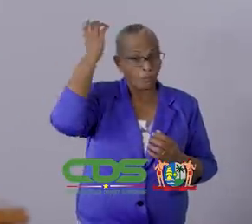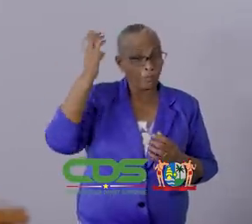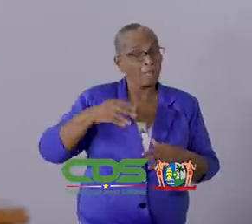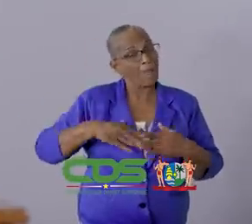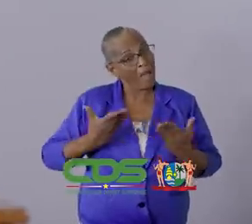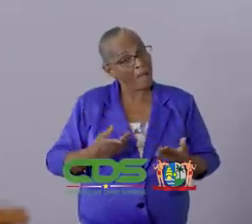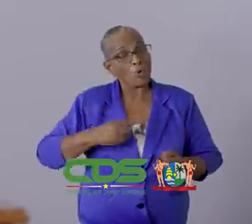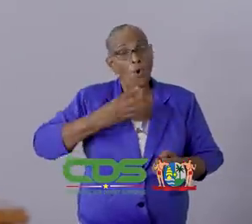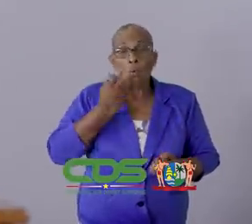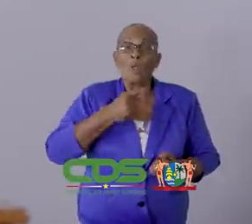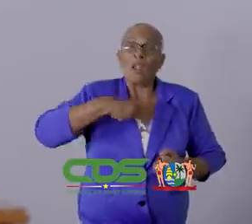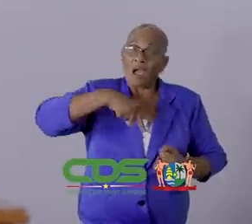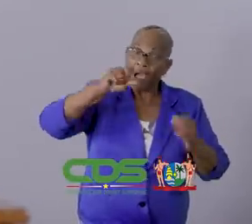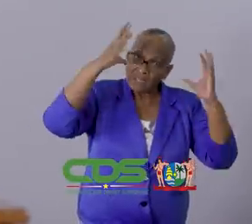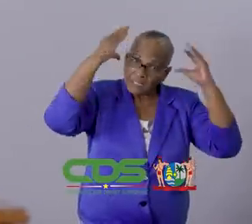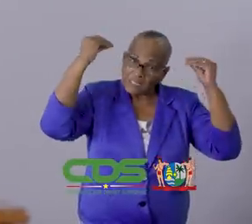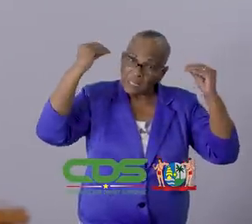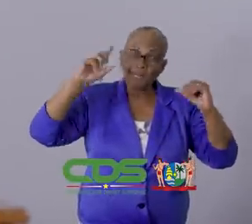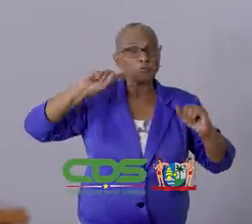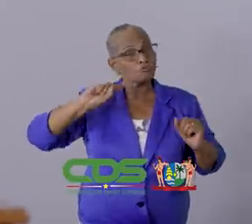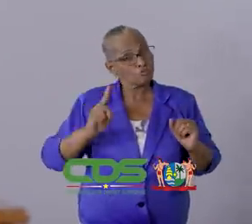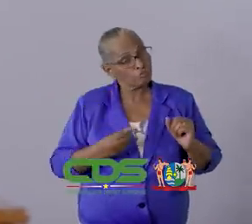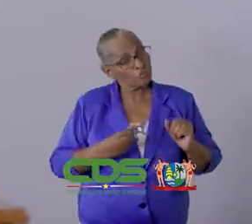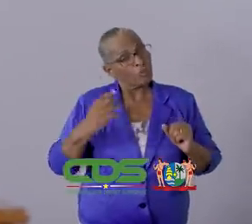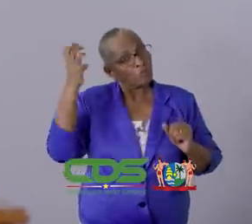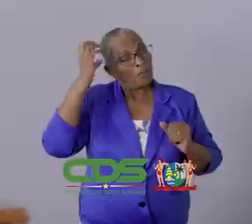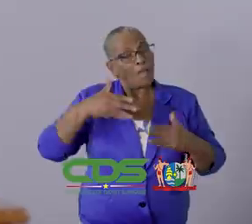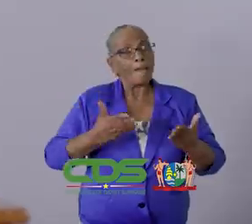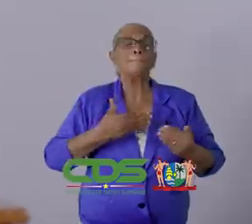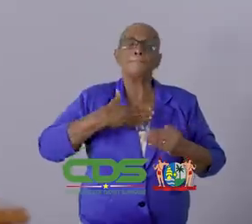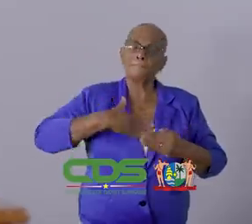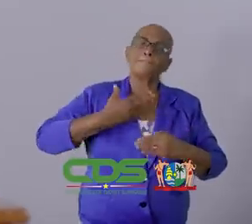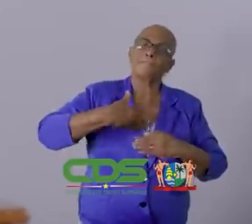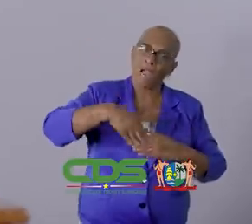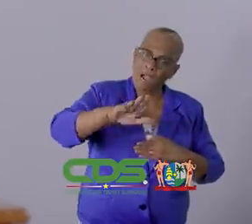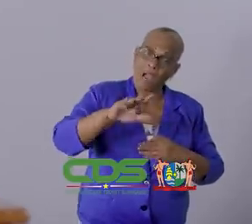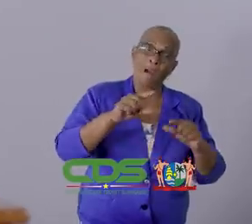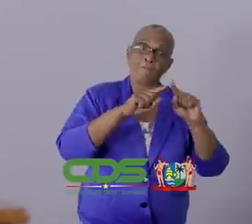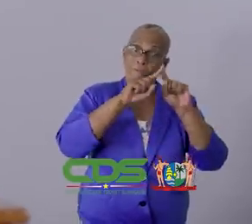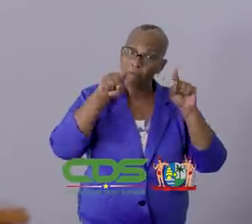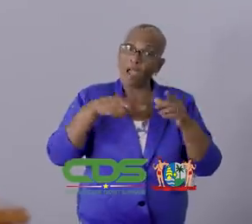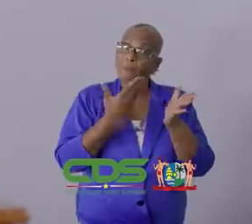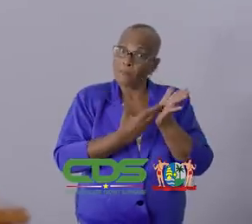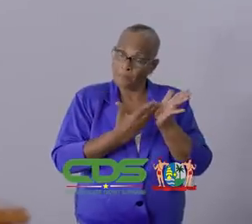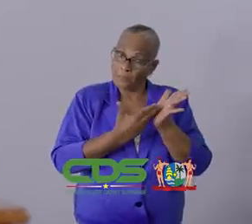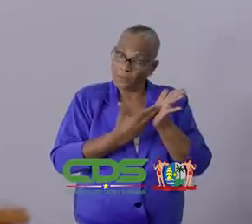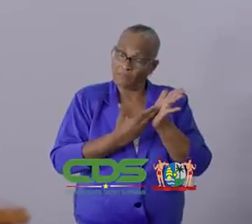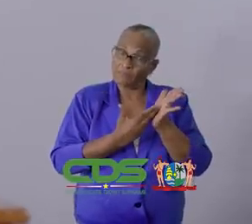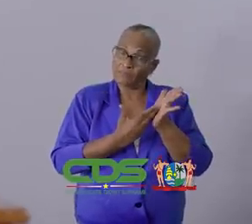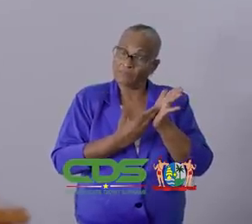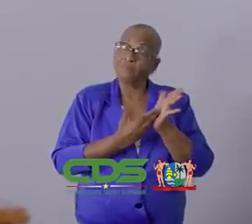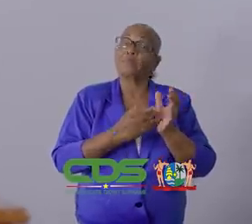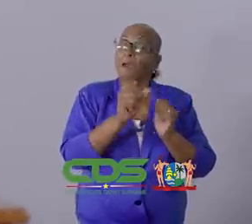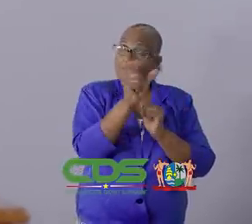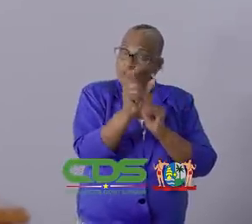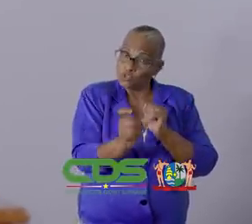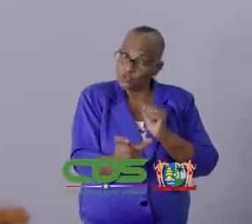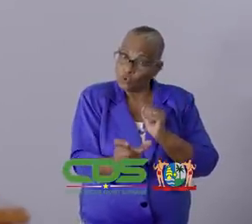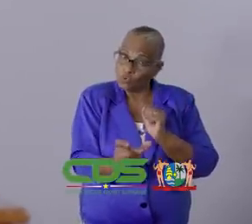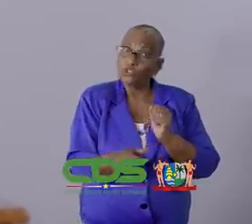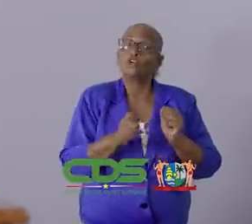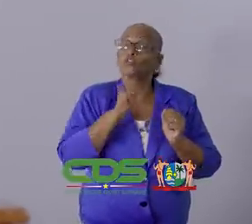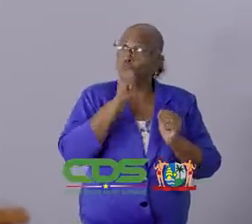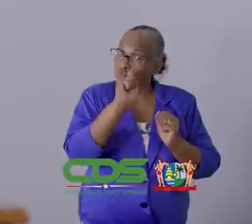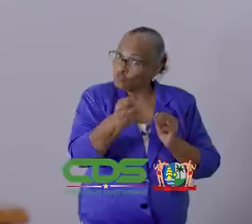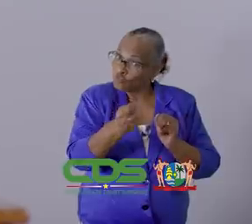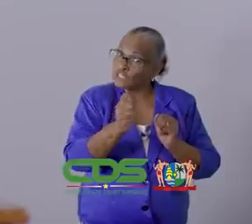spoedgevallen van persoonlijke aard. In alle gevallen kan reizen uitsluiten nadat de desbetreffende